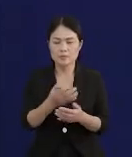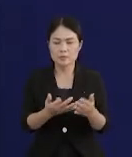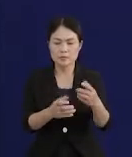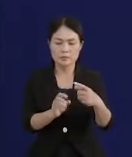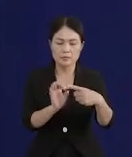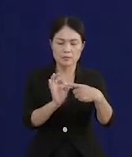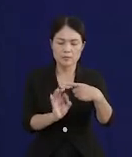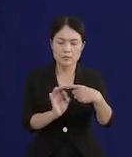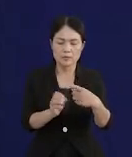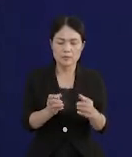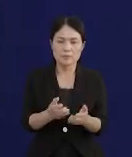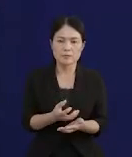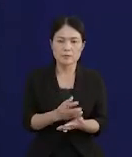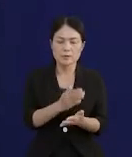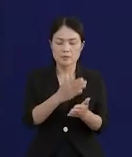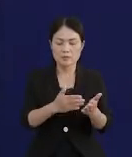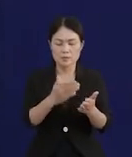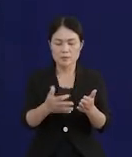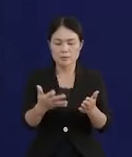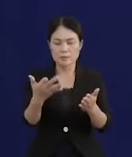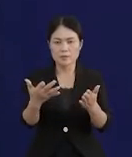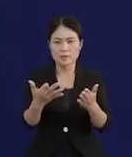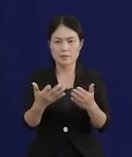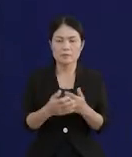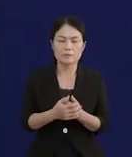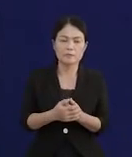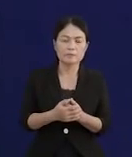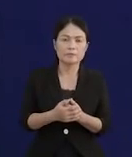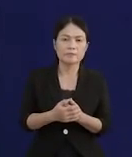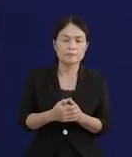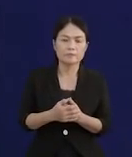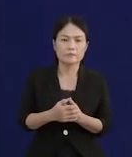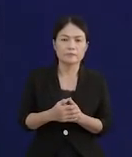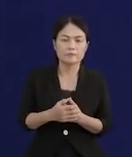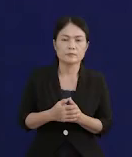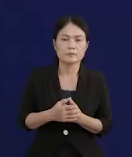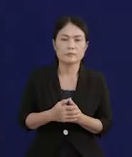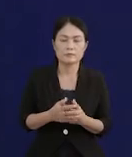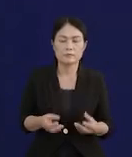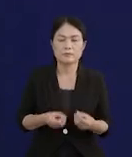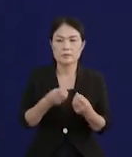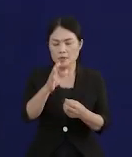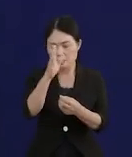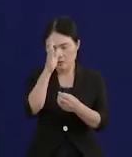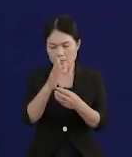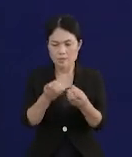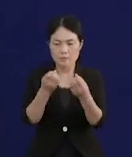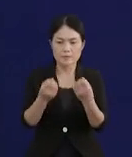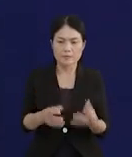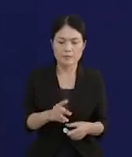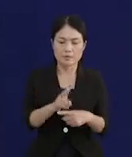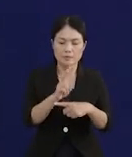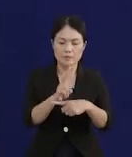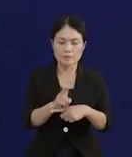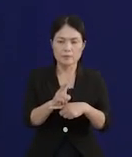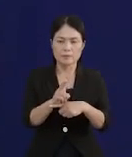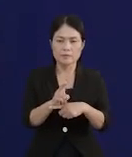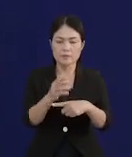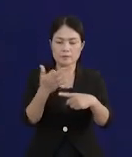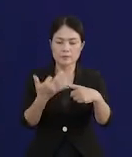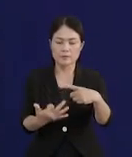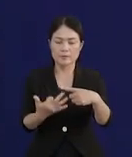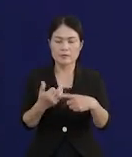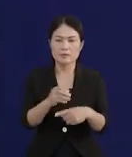chạy trên chía prap bảy chấm chậm này nè hai ao tư ở bụng màn cứ pi phịa pram